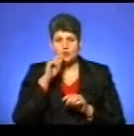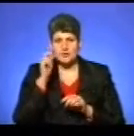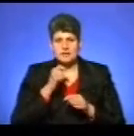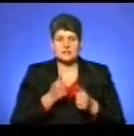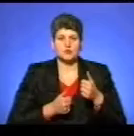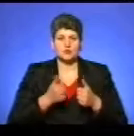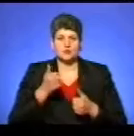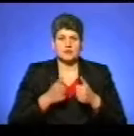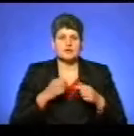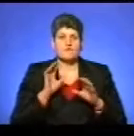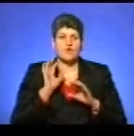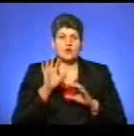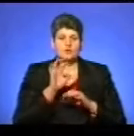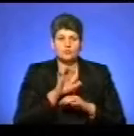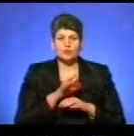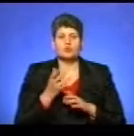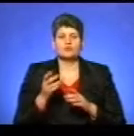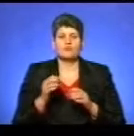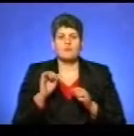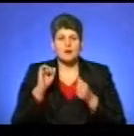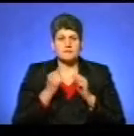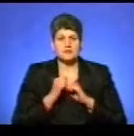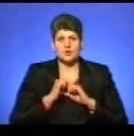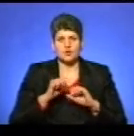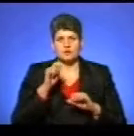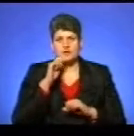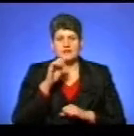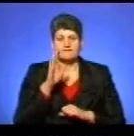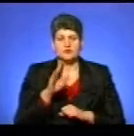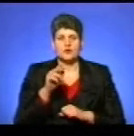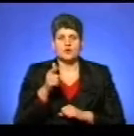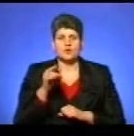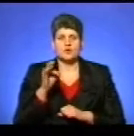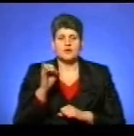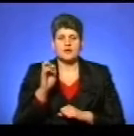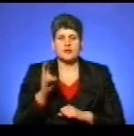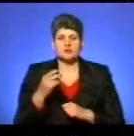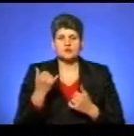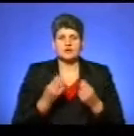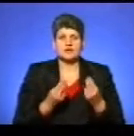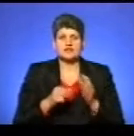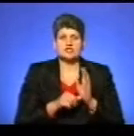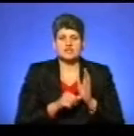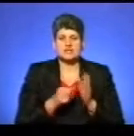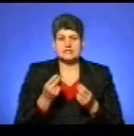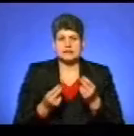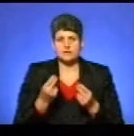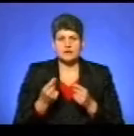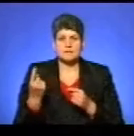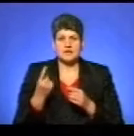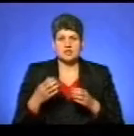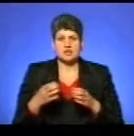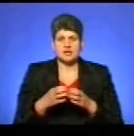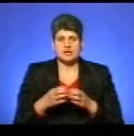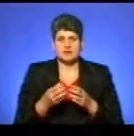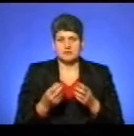з волейболу серед юнаків пам'яті героя України Віктора Гурняка. Сьогодні грали 6 ігор на відкритті, і першій грі була